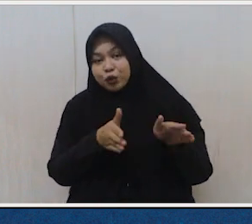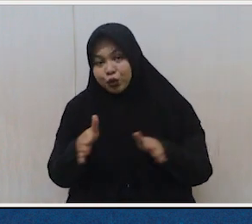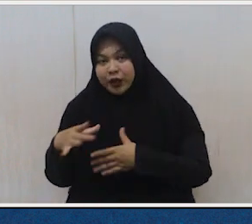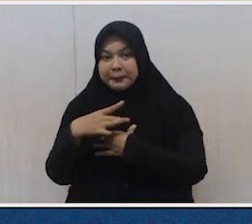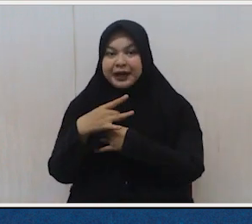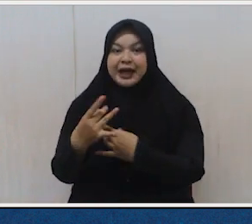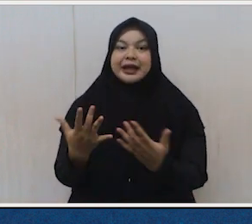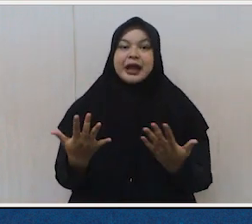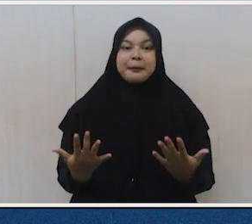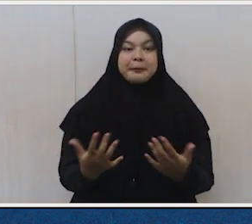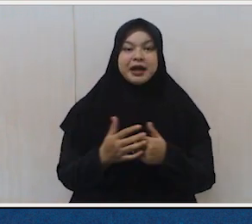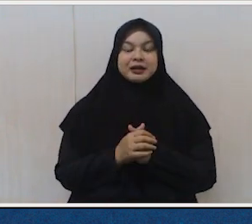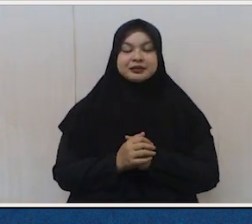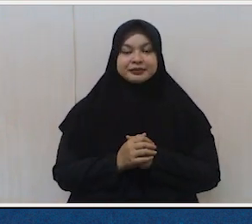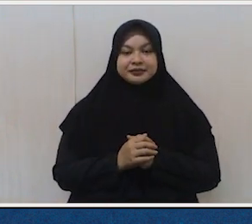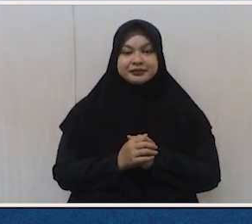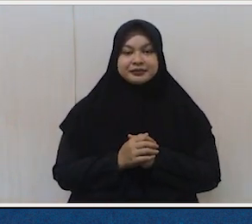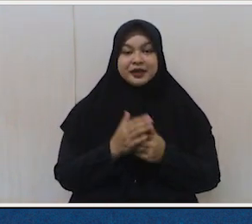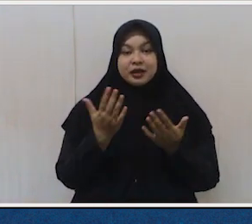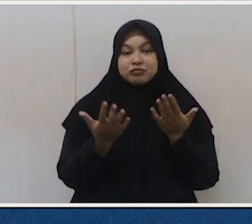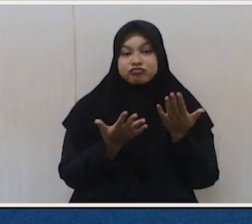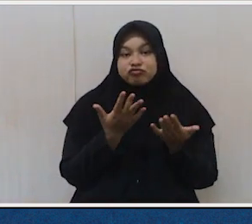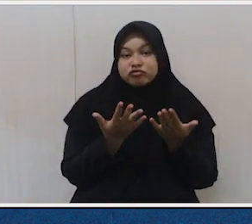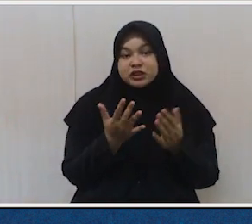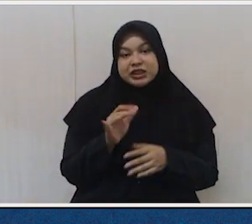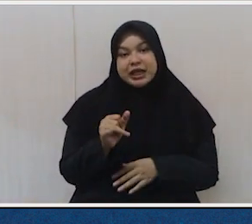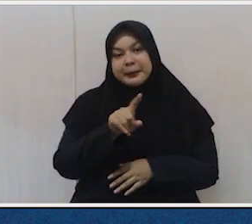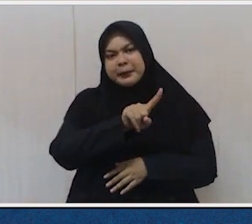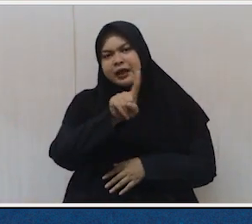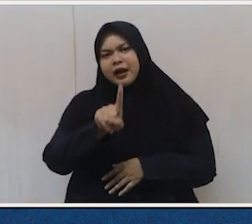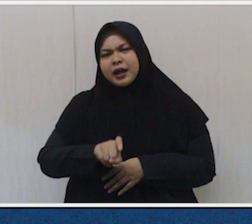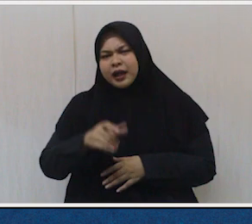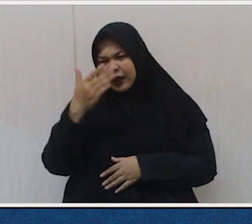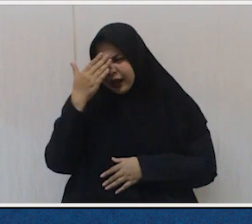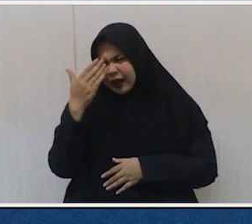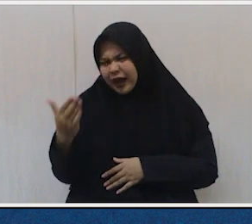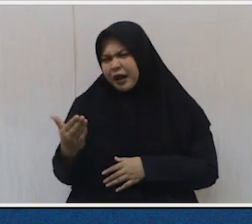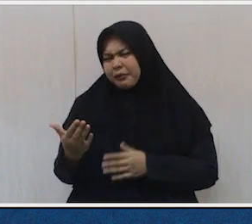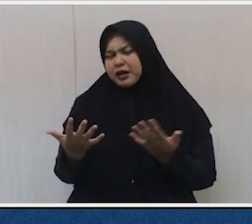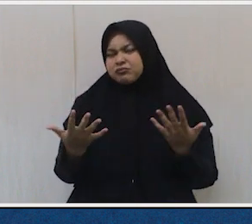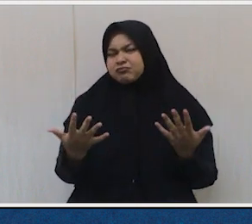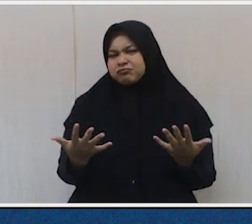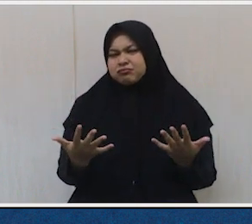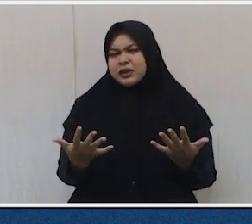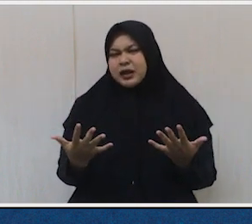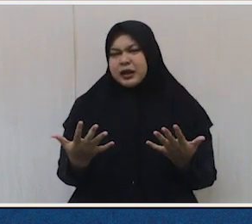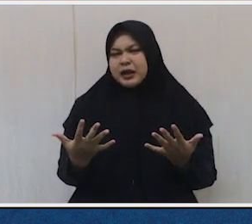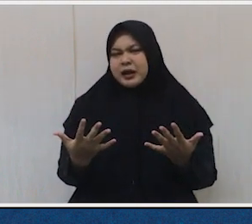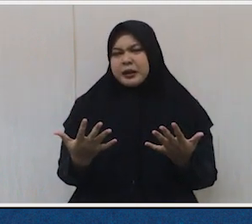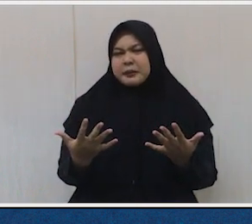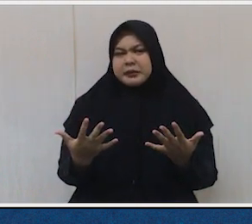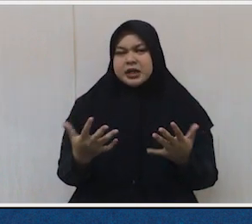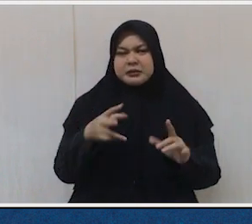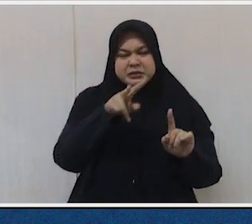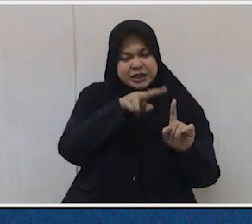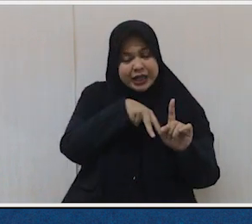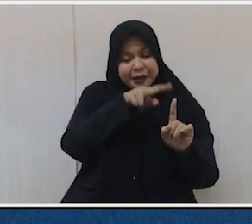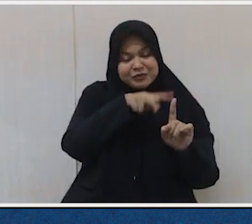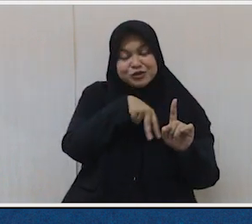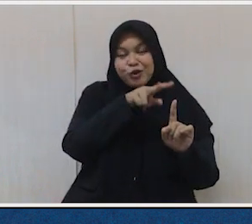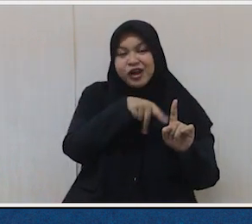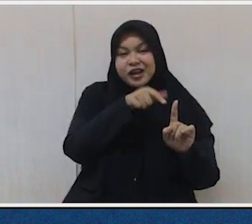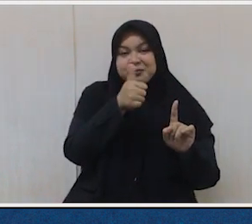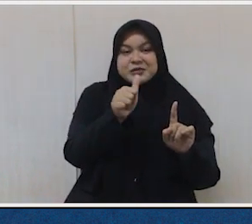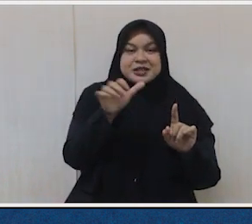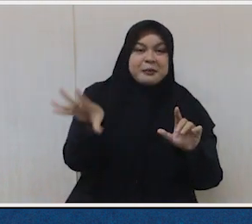nah yang menarik memang ee mungkin jadi pertanyaannya adalah Kenapa penilaian personal itu jadi bisa masuk Nah waktu